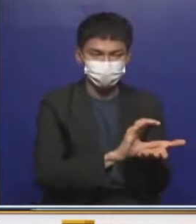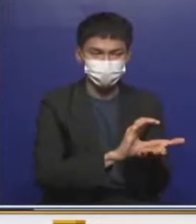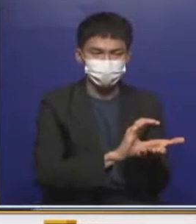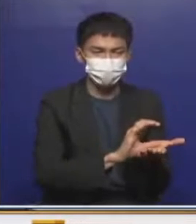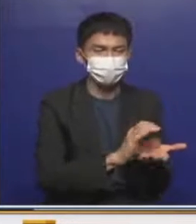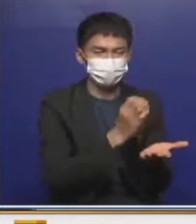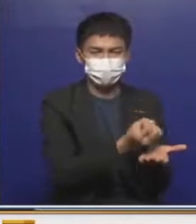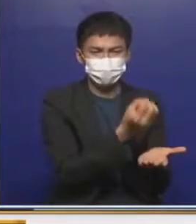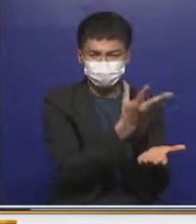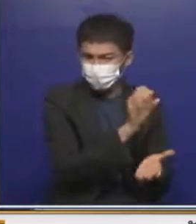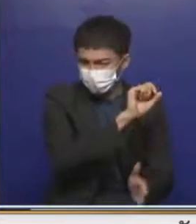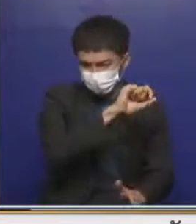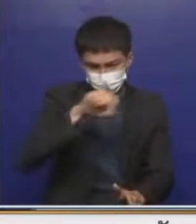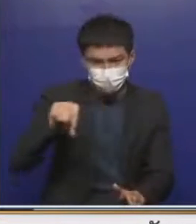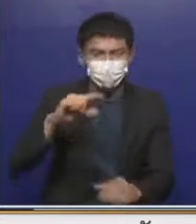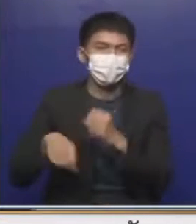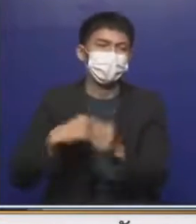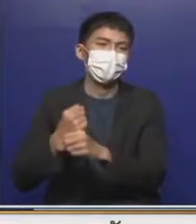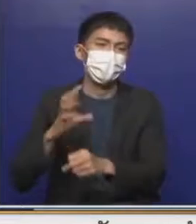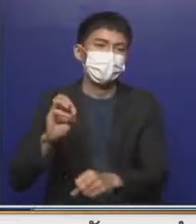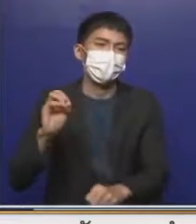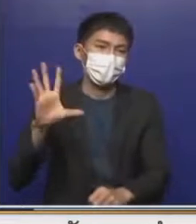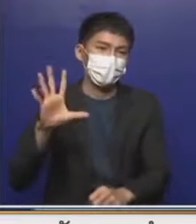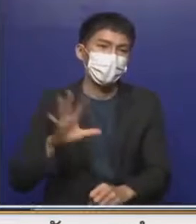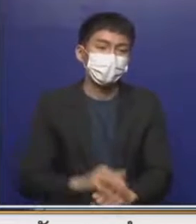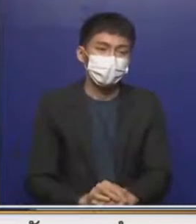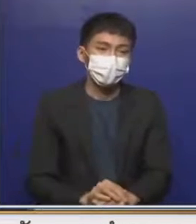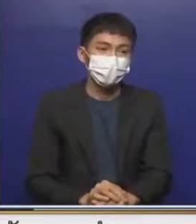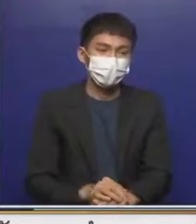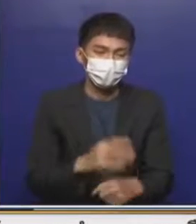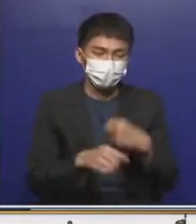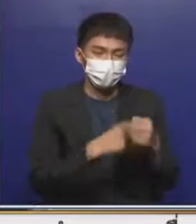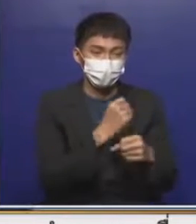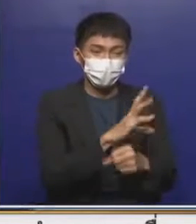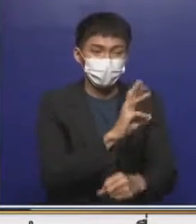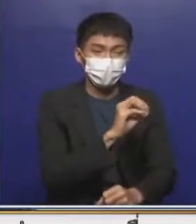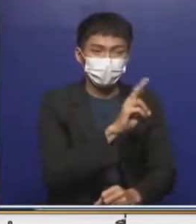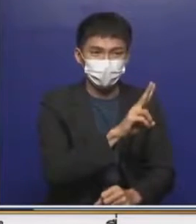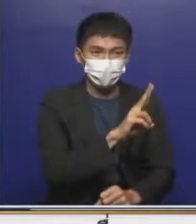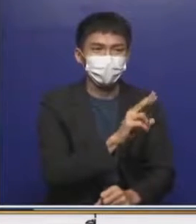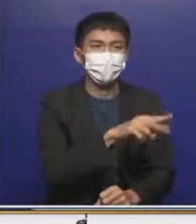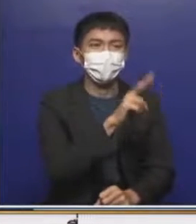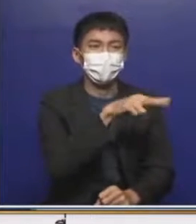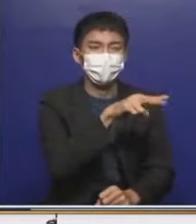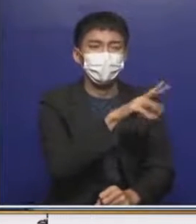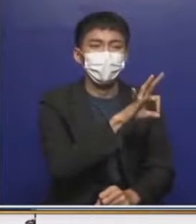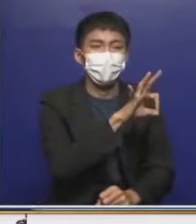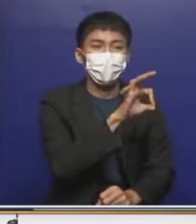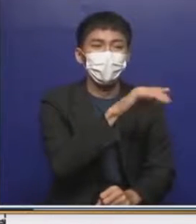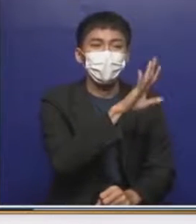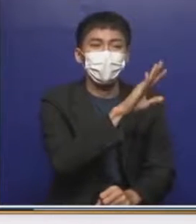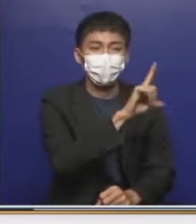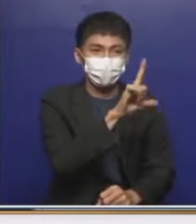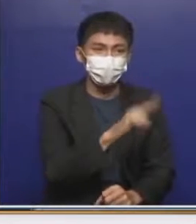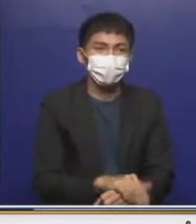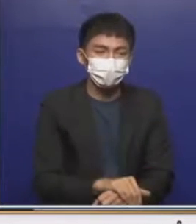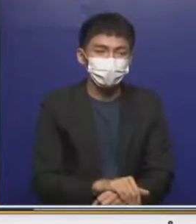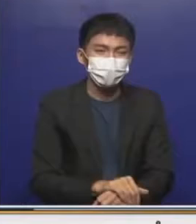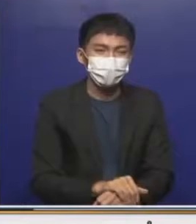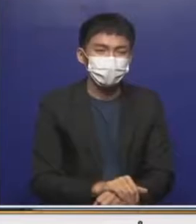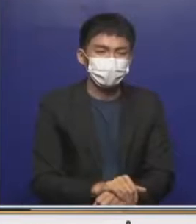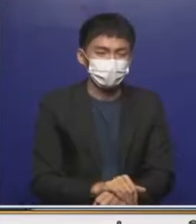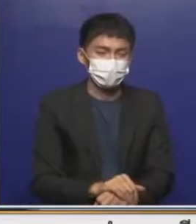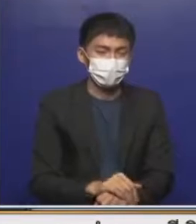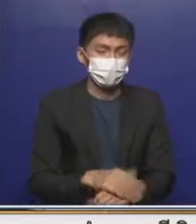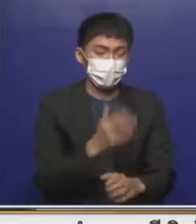กประป 65ปี 62 มีงบอยที่ 2,942 ล้านปี 62 ผมคำนวอมาฮะเด